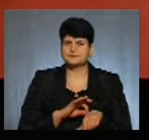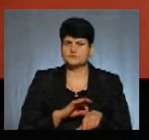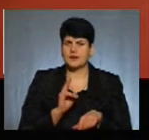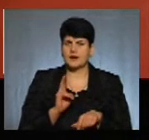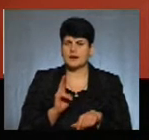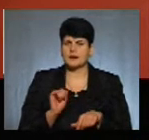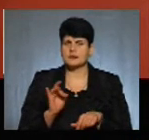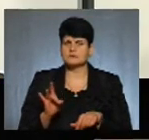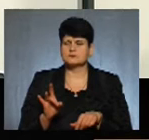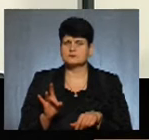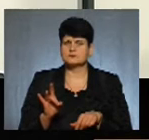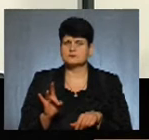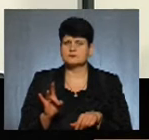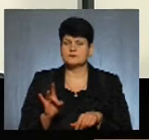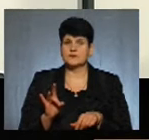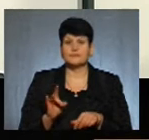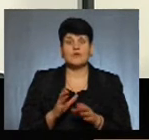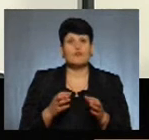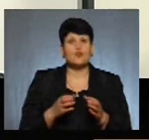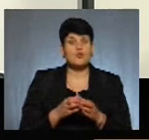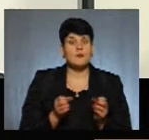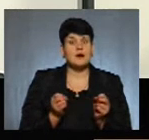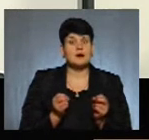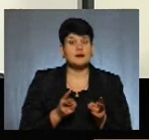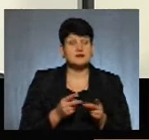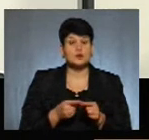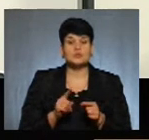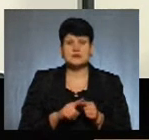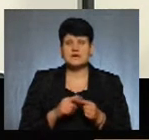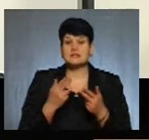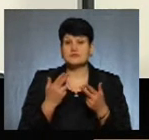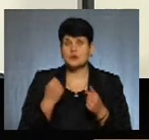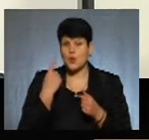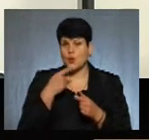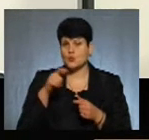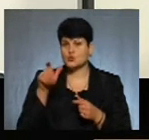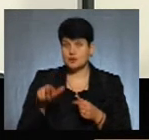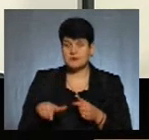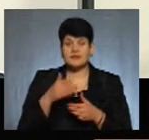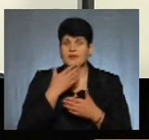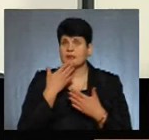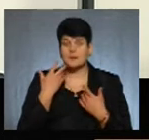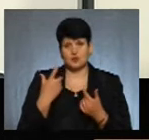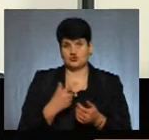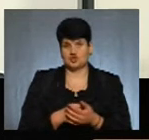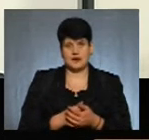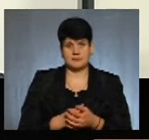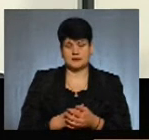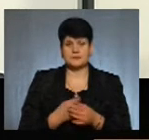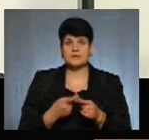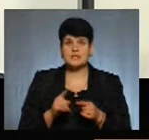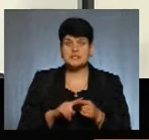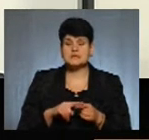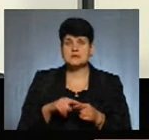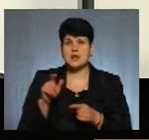кір? Ну, в групах ризику – це, звичайно, особи, які не мають щеплень. Це в